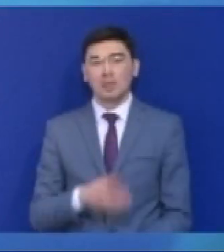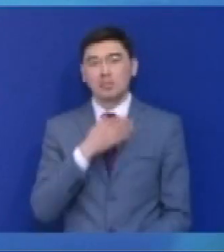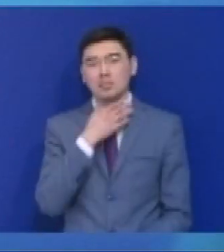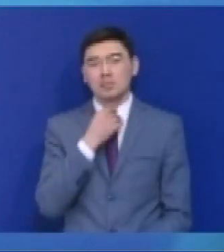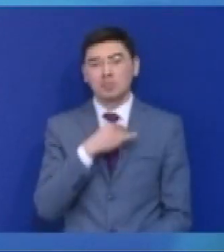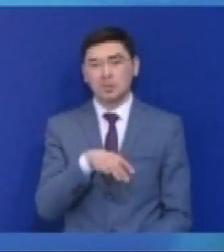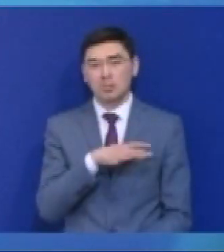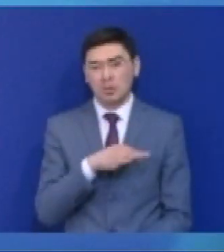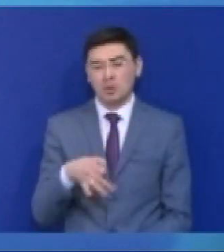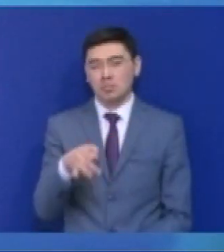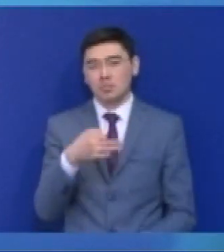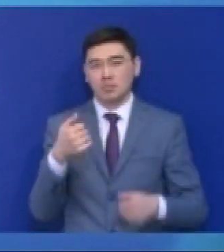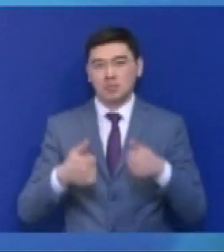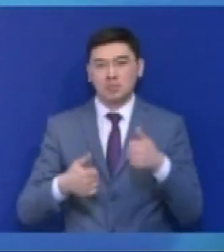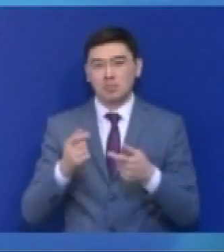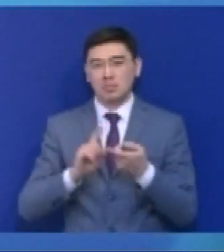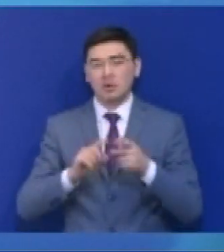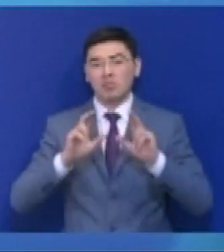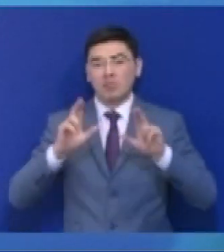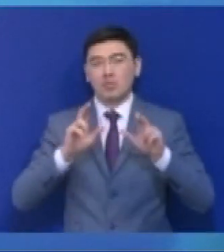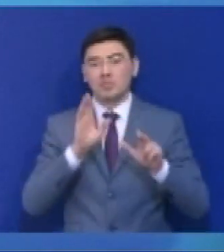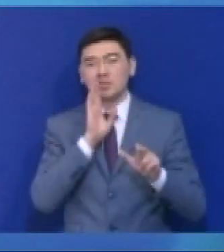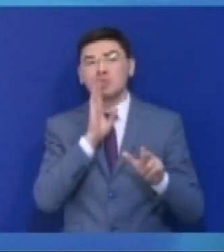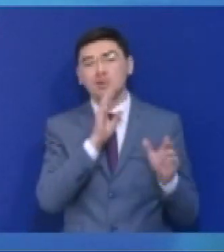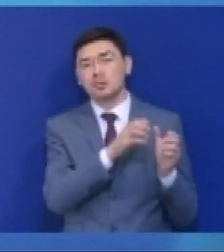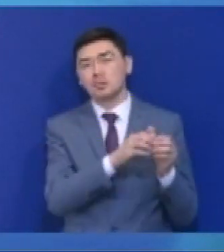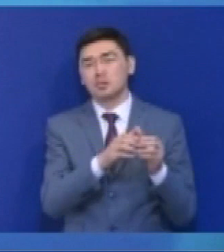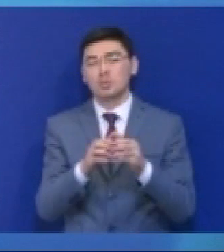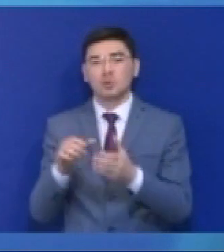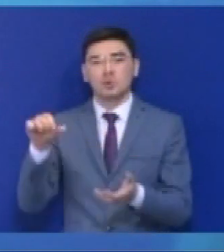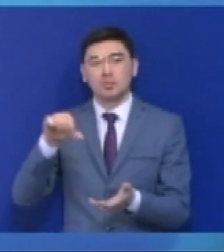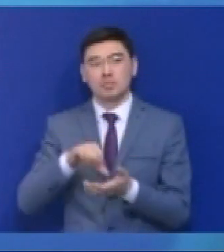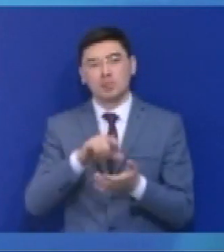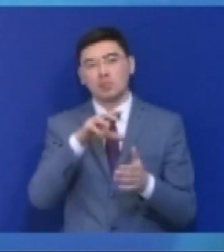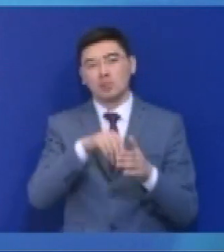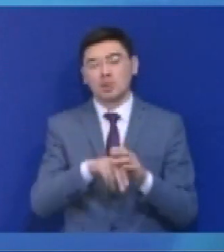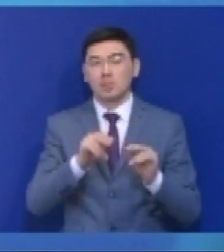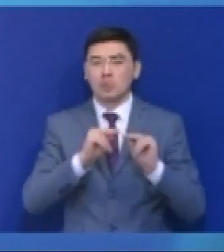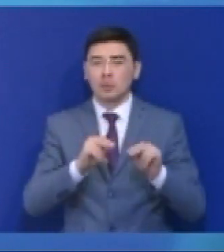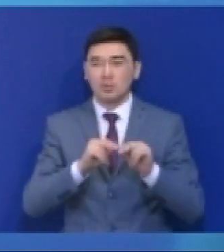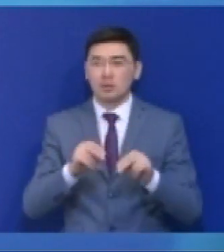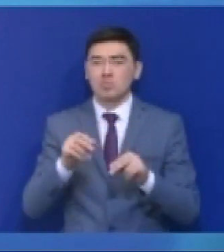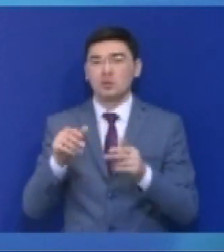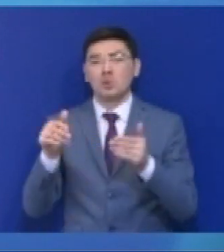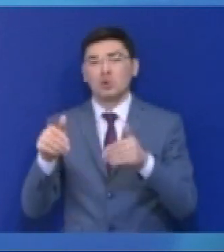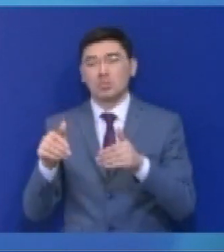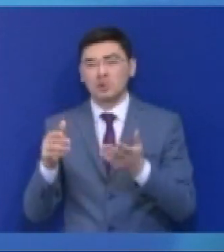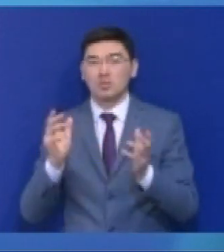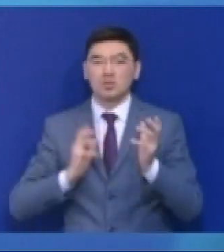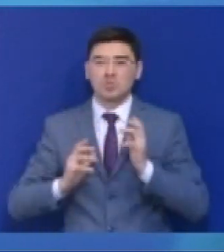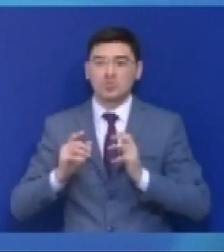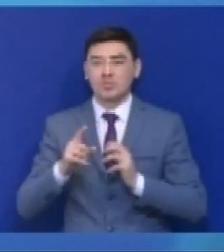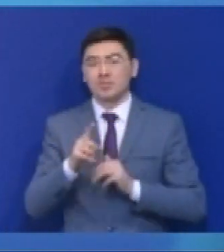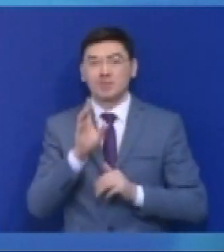В Семее прошел областной турнир по волейболу среди женских команд. В нем приняли участие преподавательский состав колледжей и школ города, а также